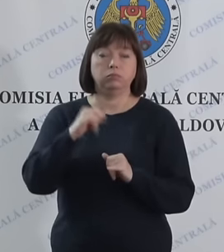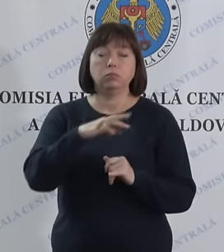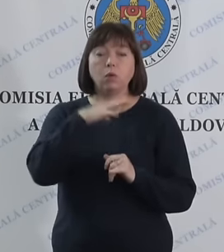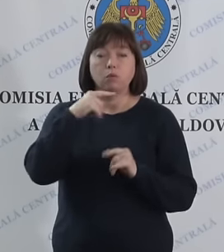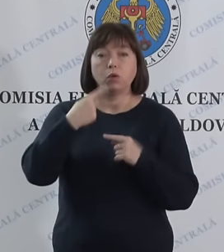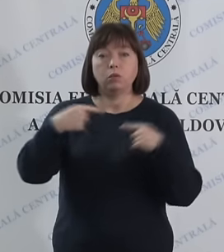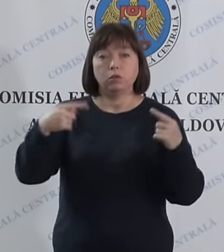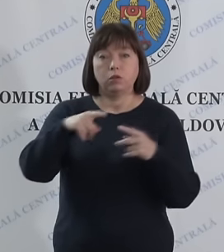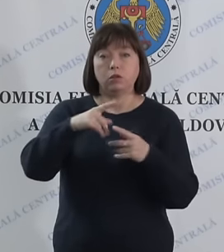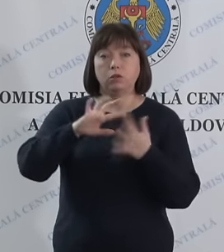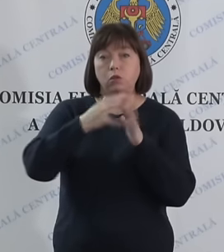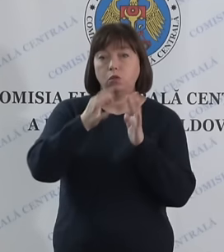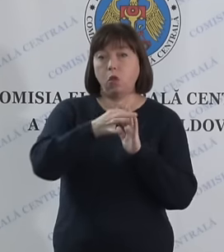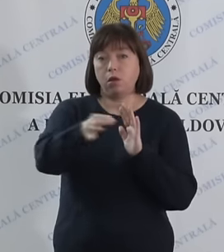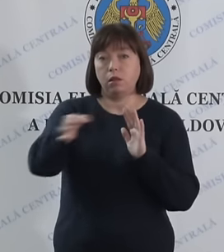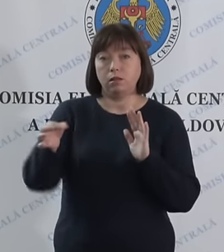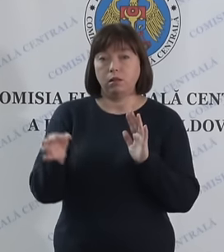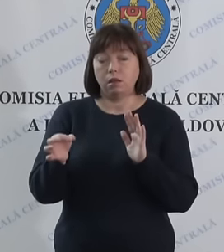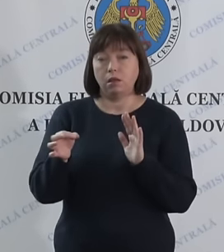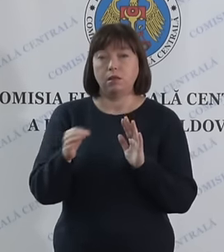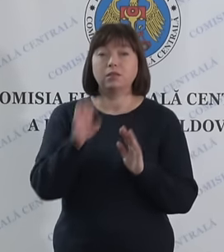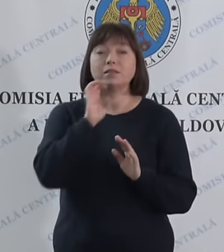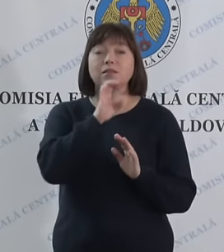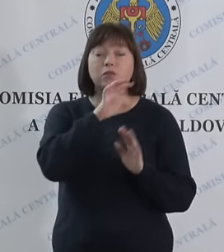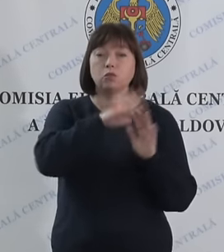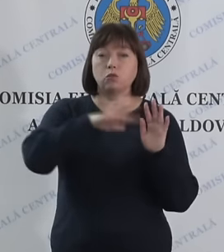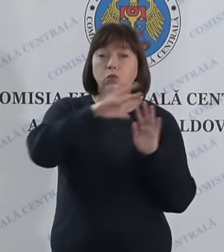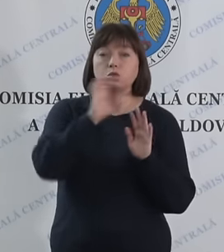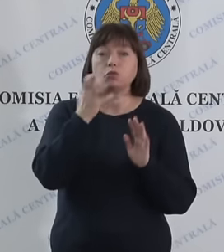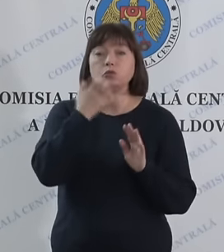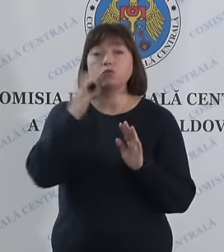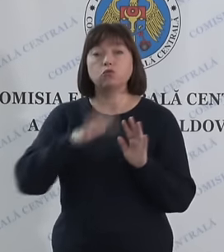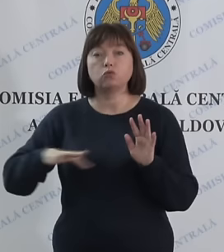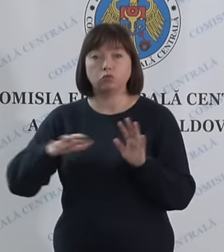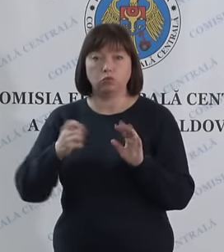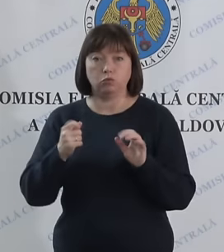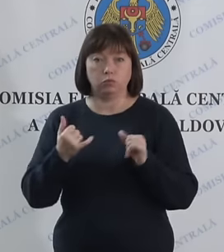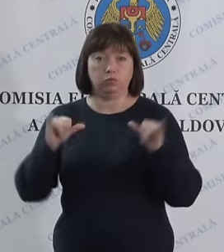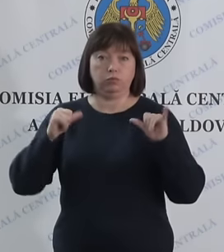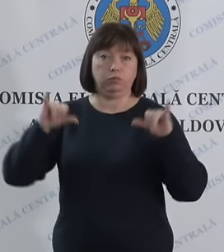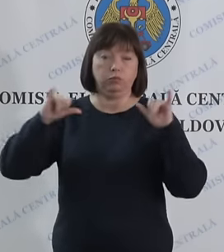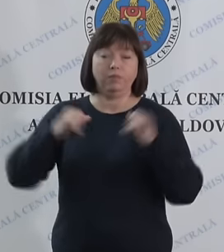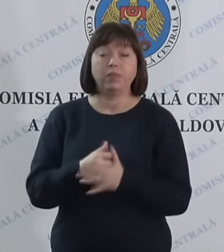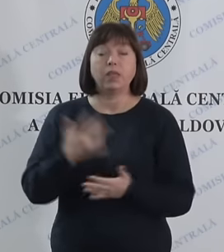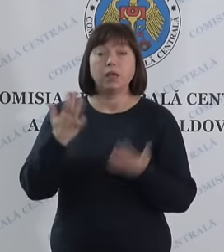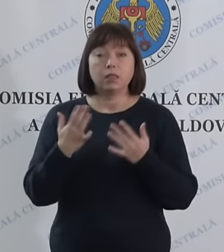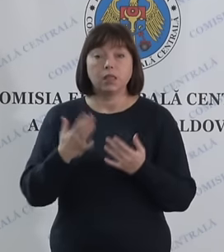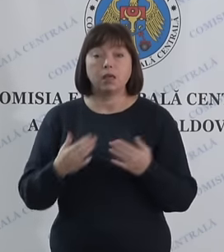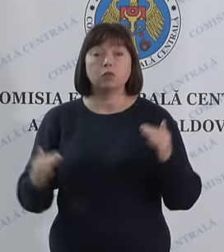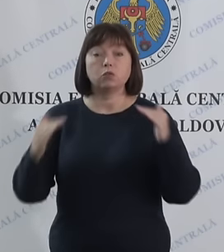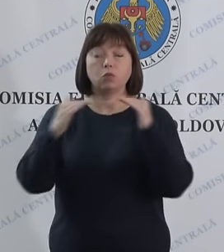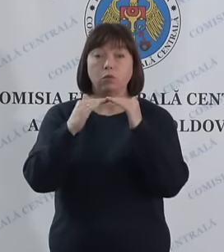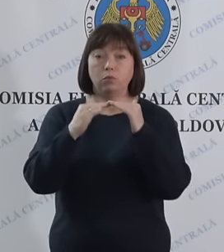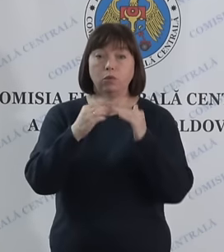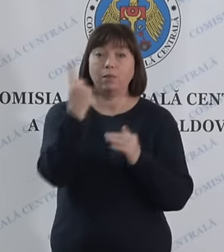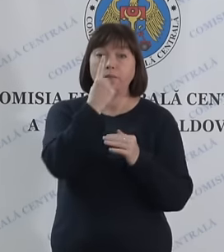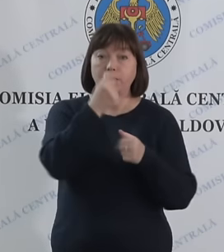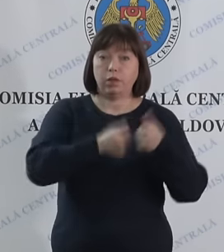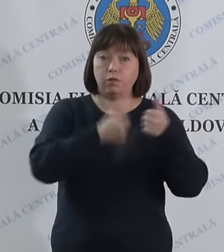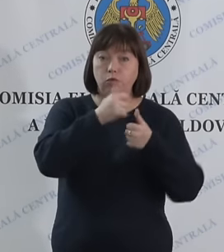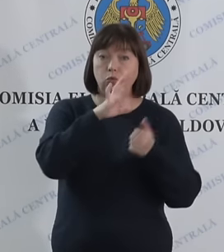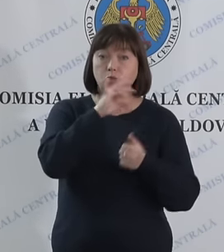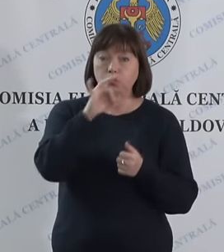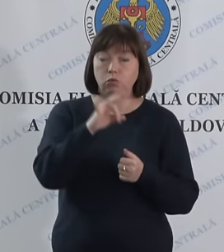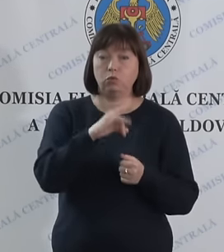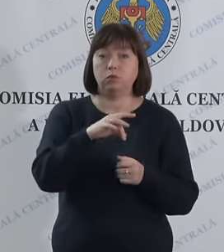unele localități din nordul și sudul țării. Dacă e să comparăm cu turul întâi de